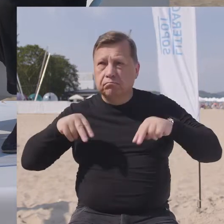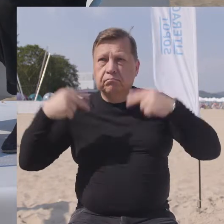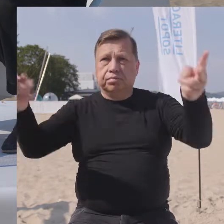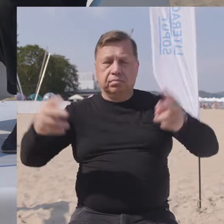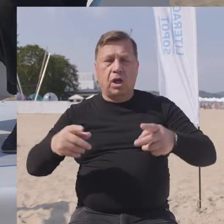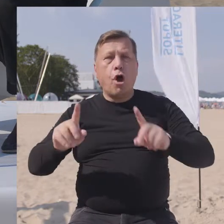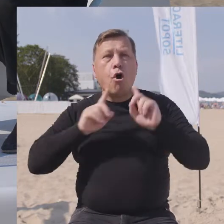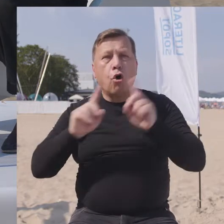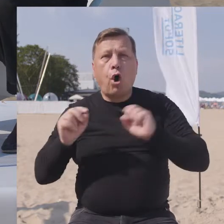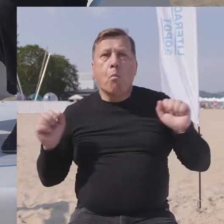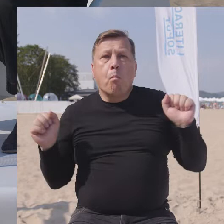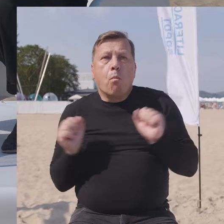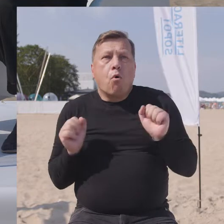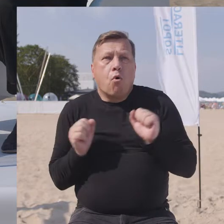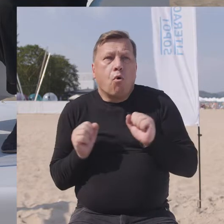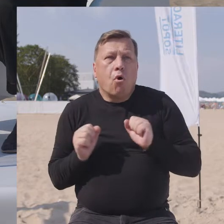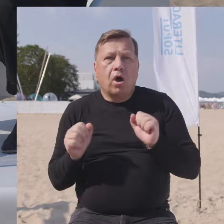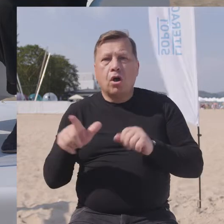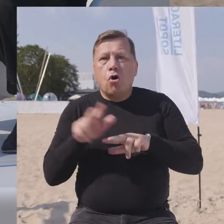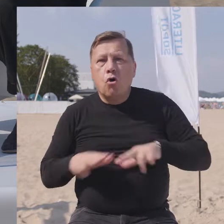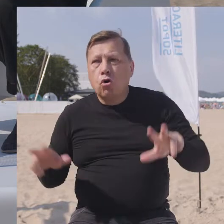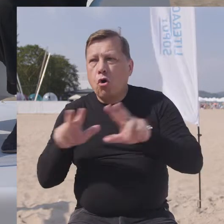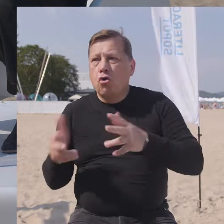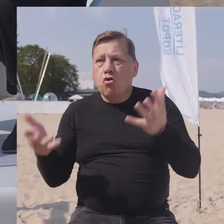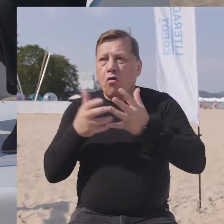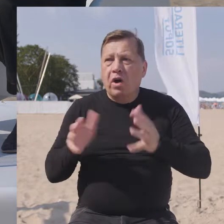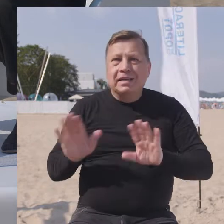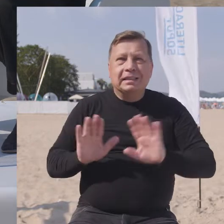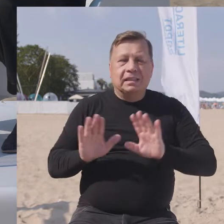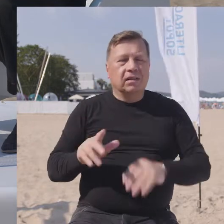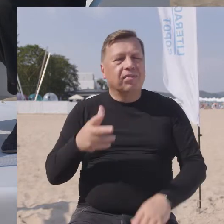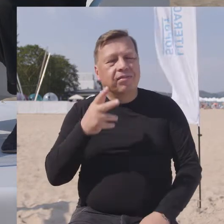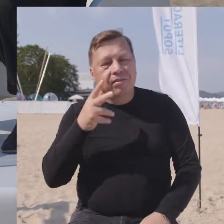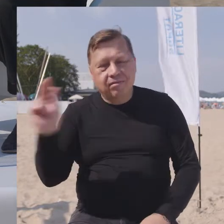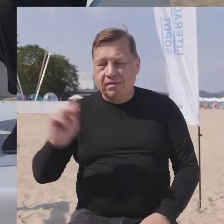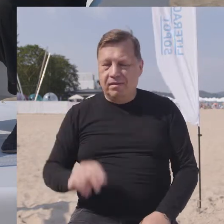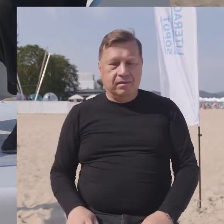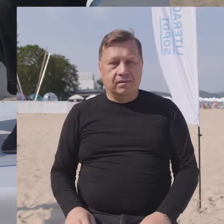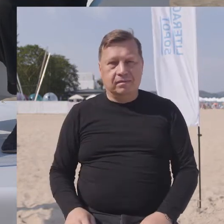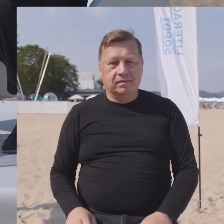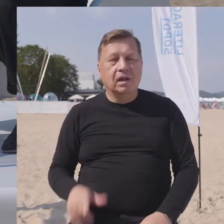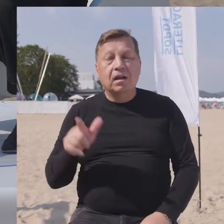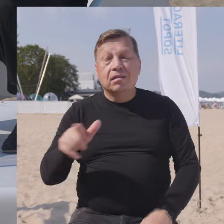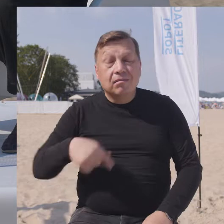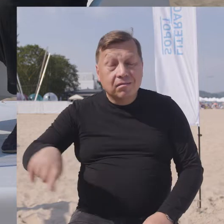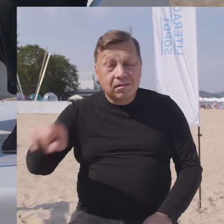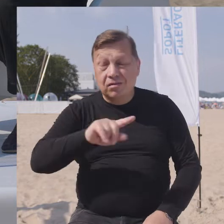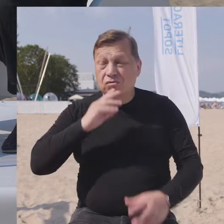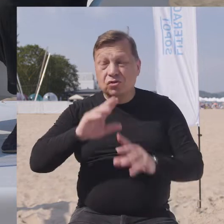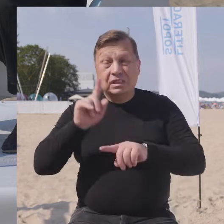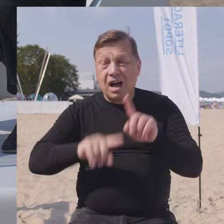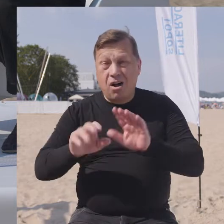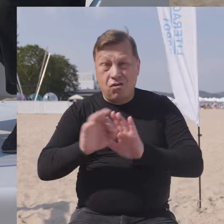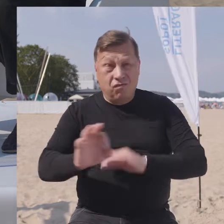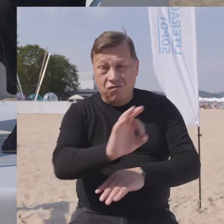o tym rozmawiać w grupach rodzinnych i towarzyskich, bo to właściwie oddolnie od nas najwięcej zależy.